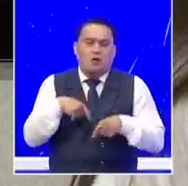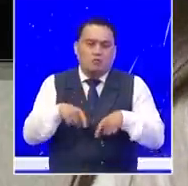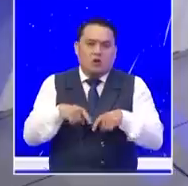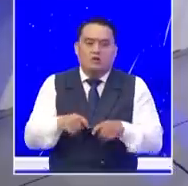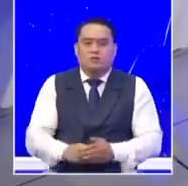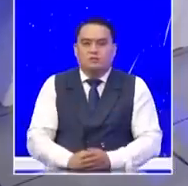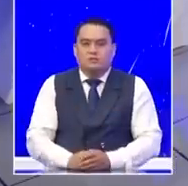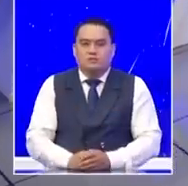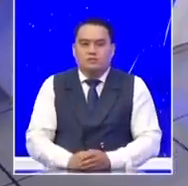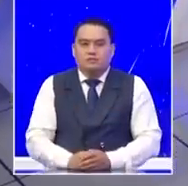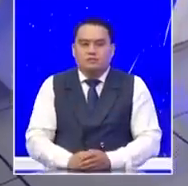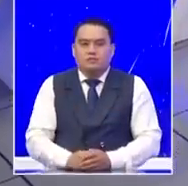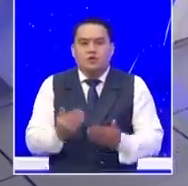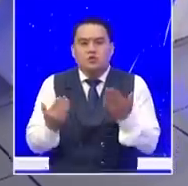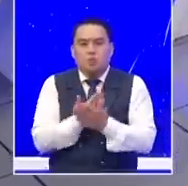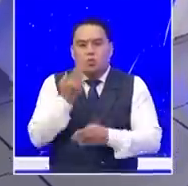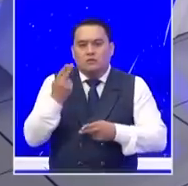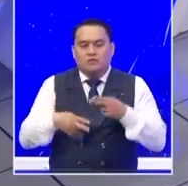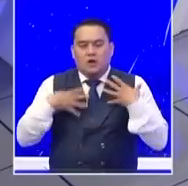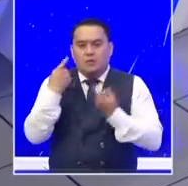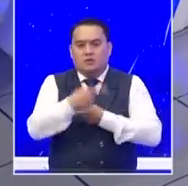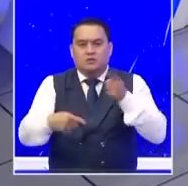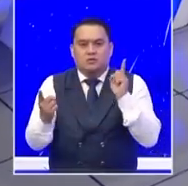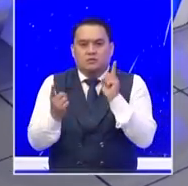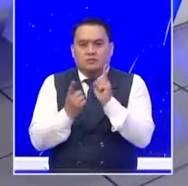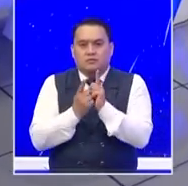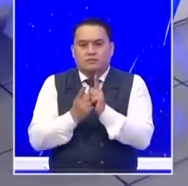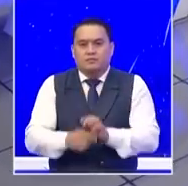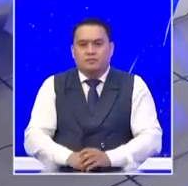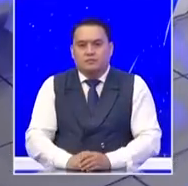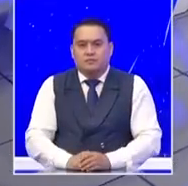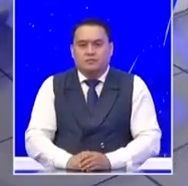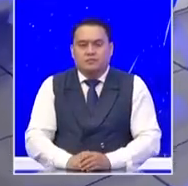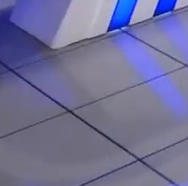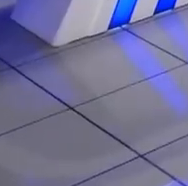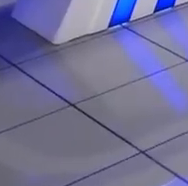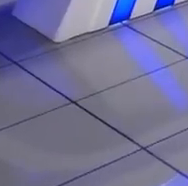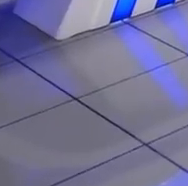Такова информационная картина дня. Спасибо за внимание. До свидания.